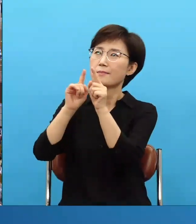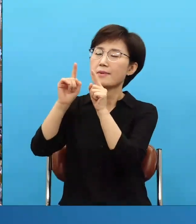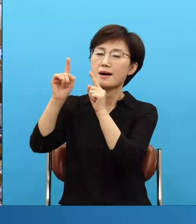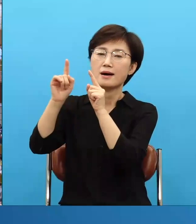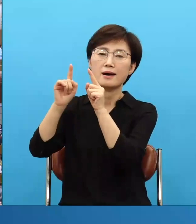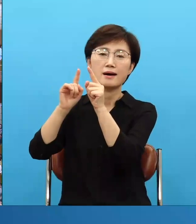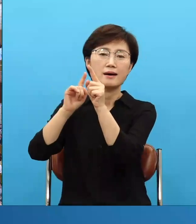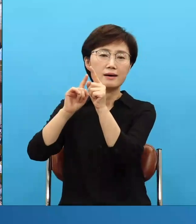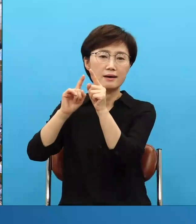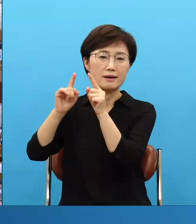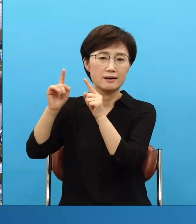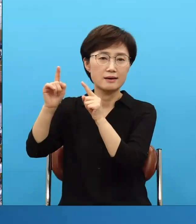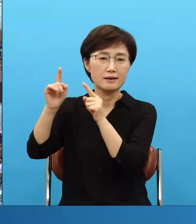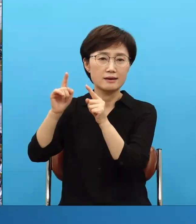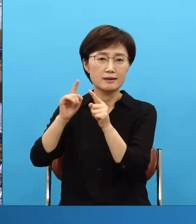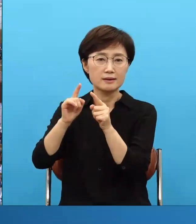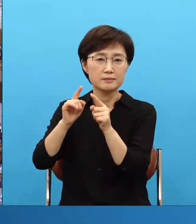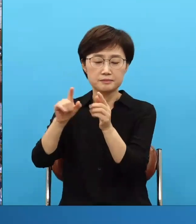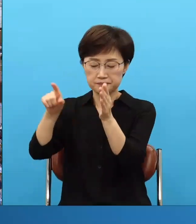사랑한단 말일세